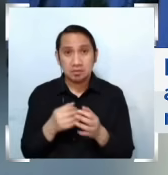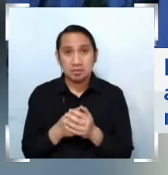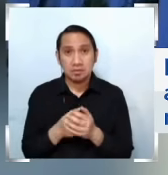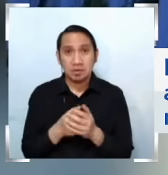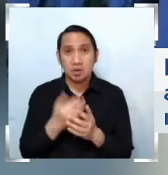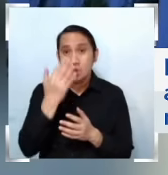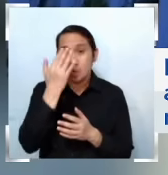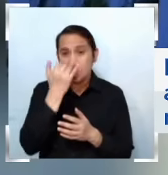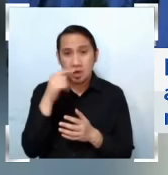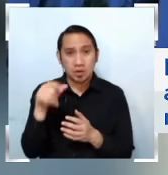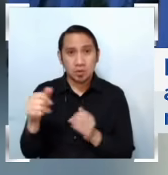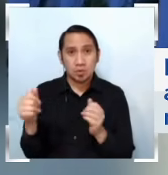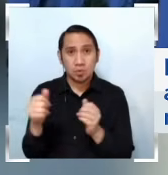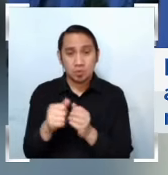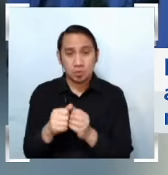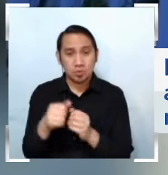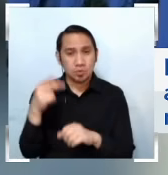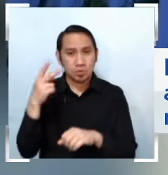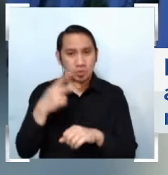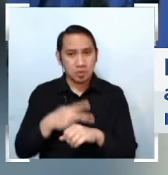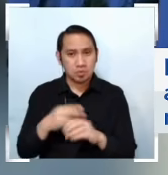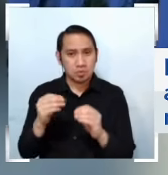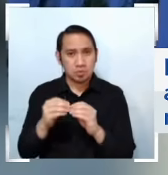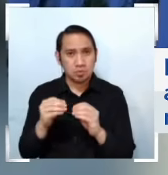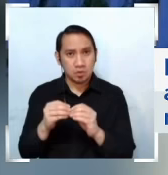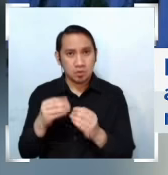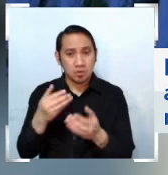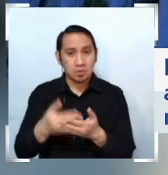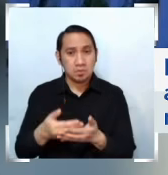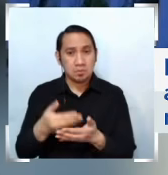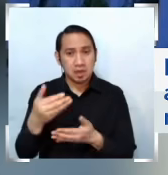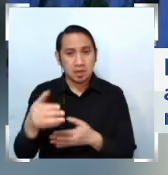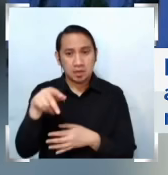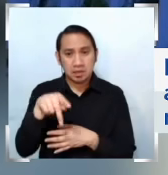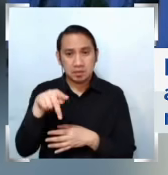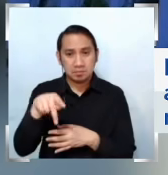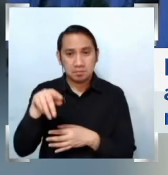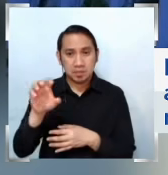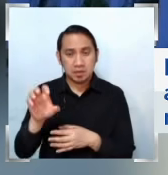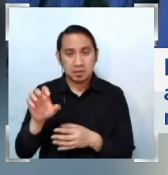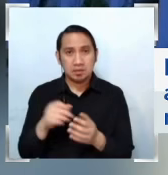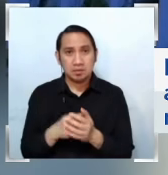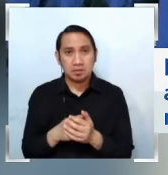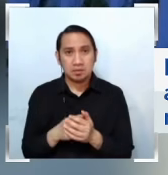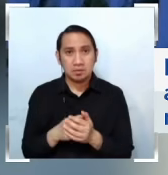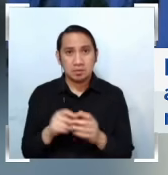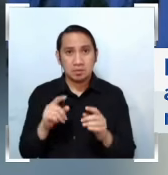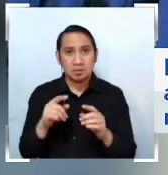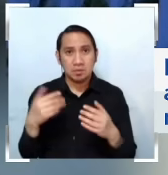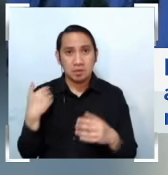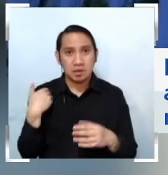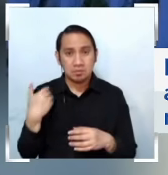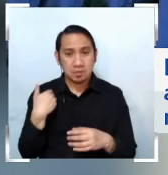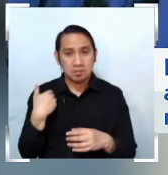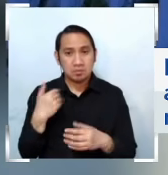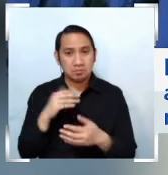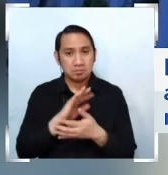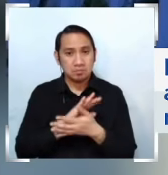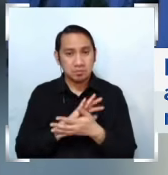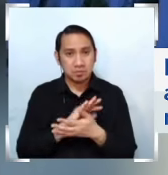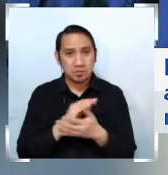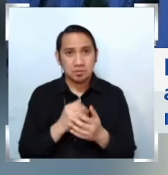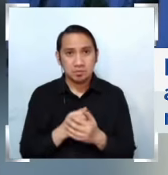ng binili para sa mga PPEs sa panahon na wala pa pong pandemya? Meron po talagang